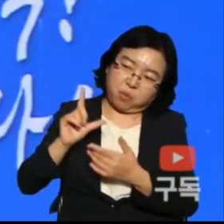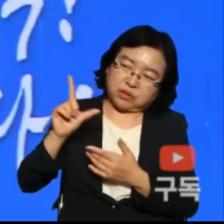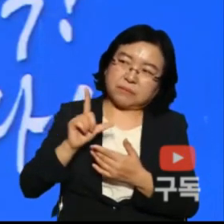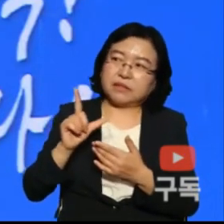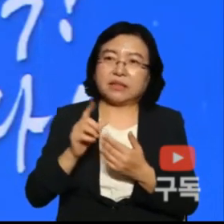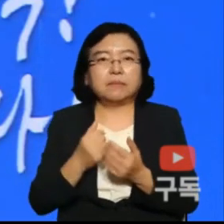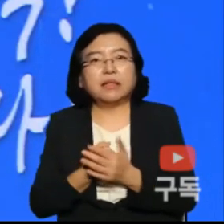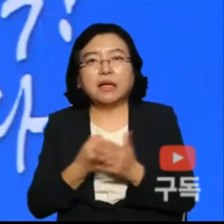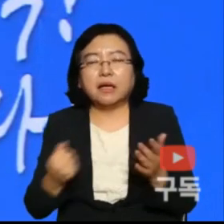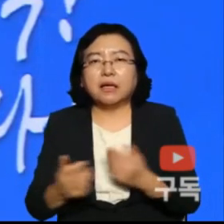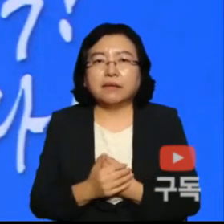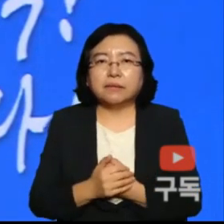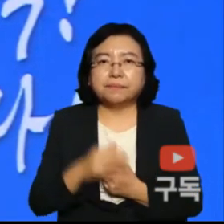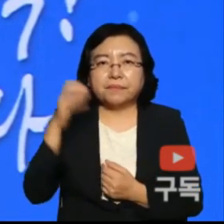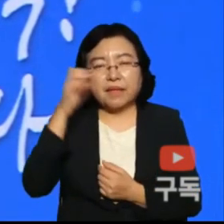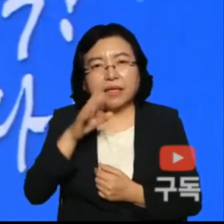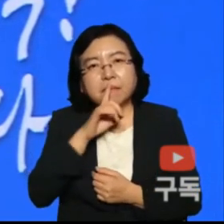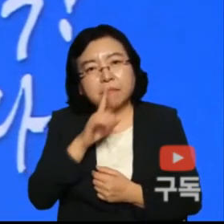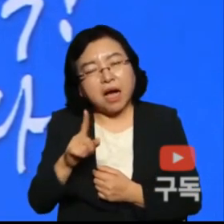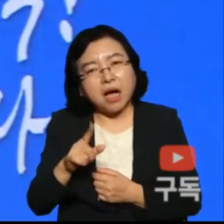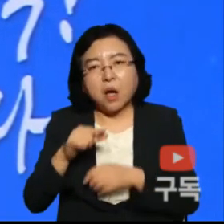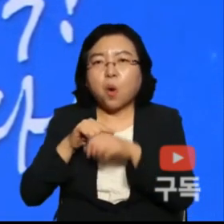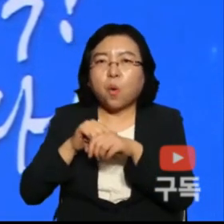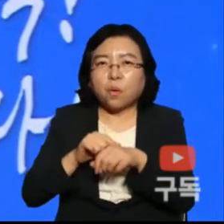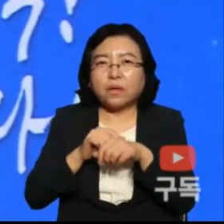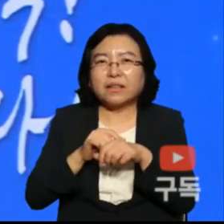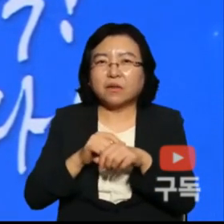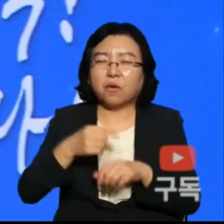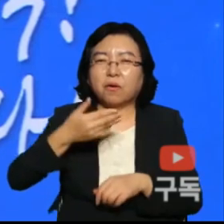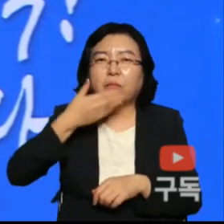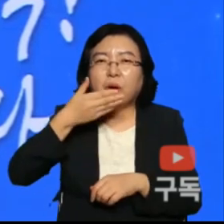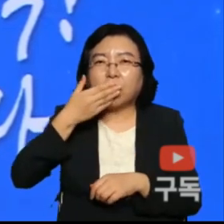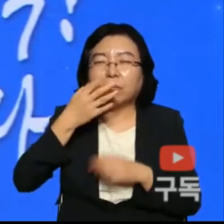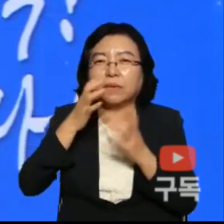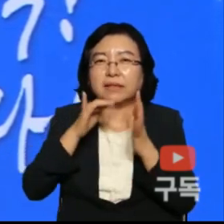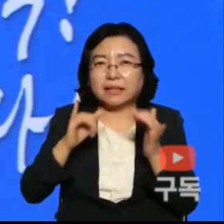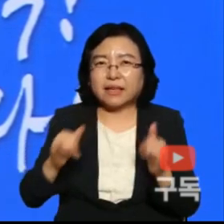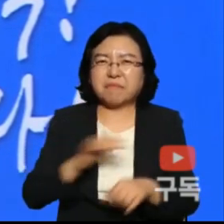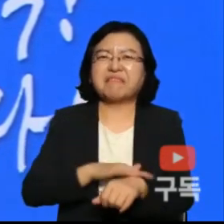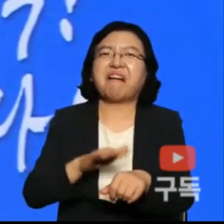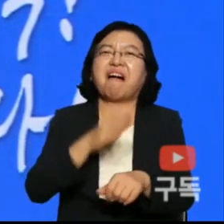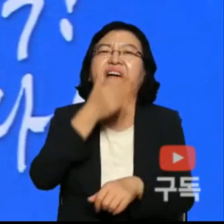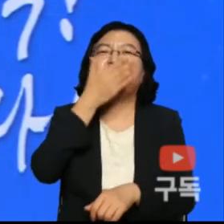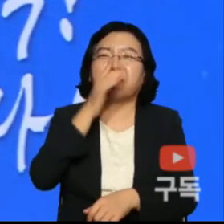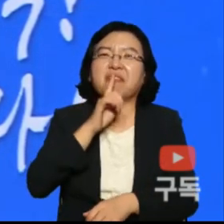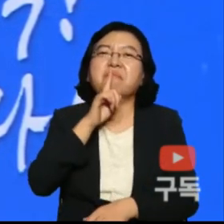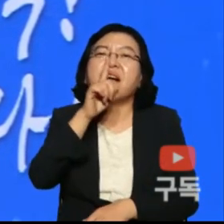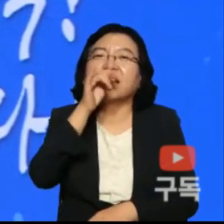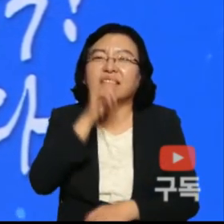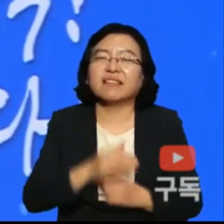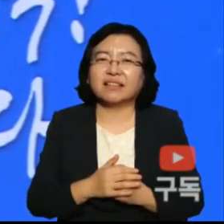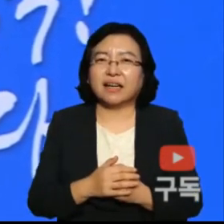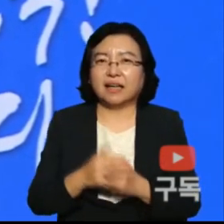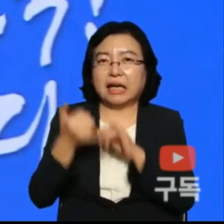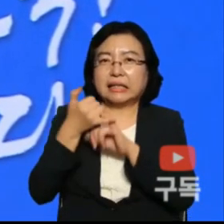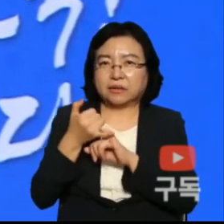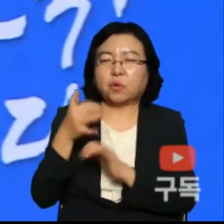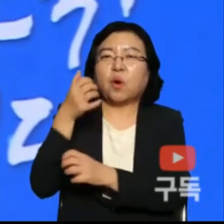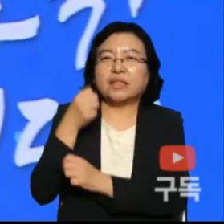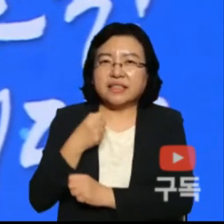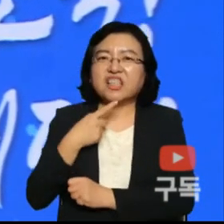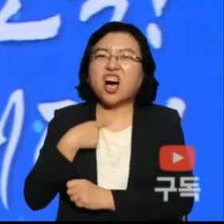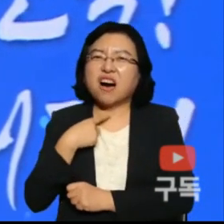속된 말로 고기도 먹어본 사람이 잘 먹지 않습니까 약속도 지켜 본 사람이 지키는